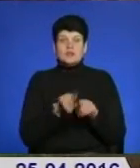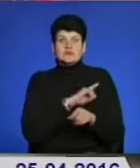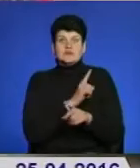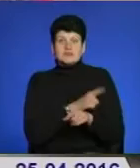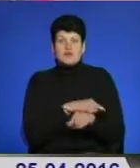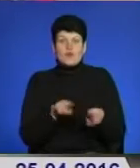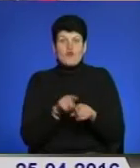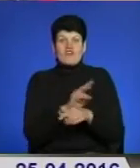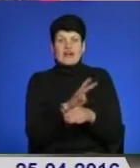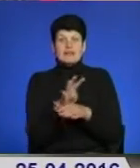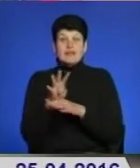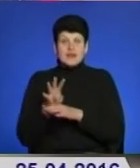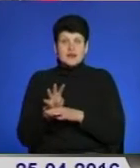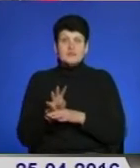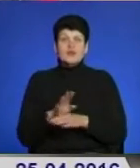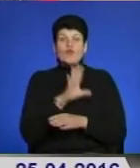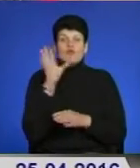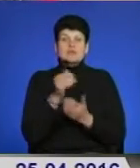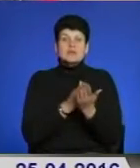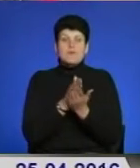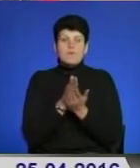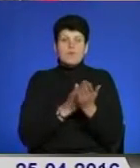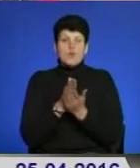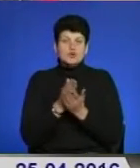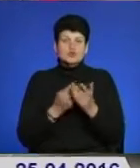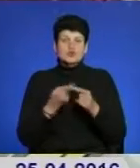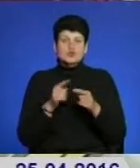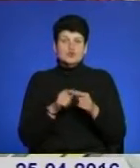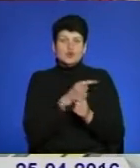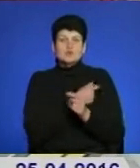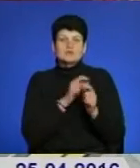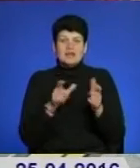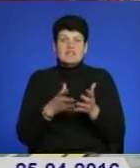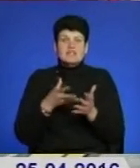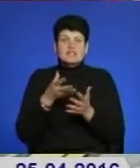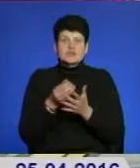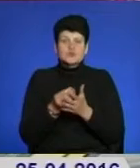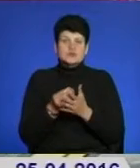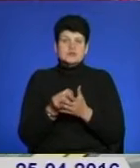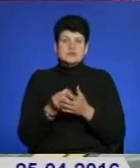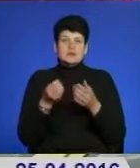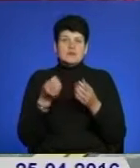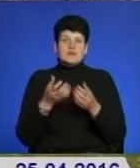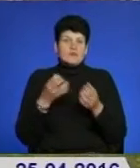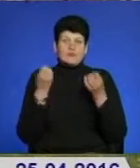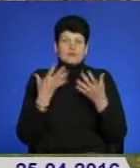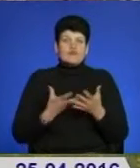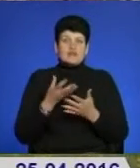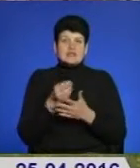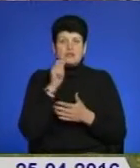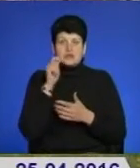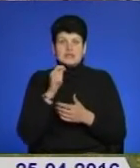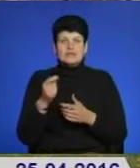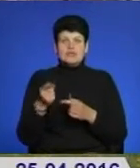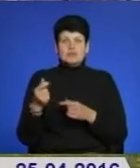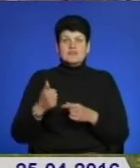артилерія. Усі послуги медпрацівників першого добровольчого мобільного шпиталю фінансуються добровільними внесками українців. Тож тернопільські